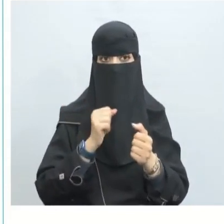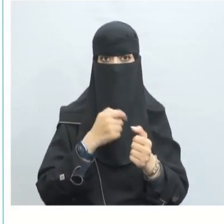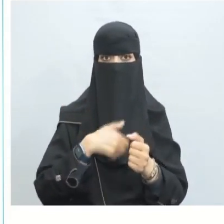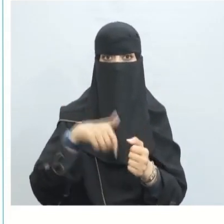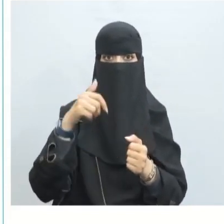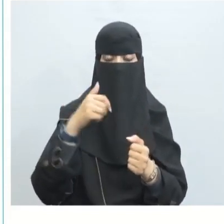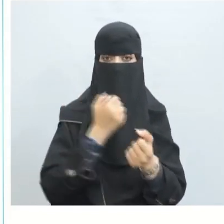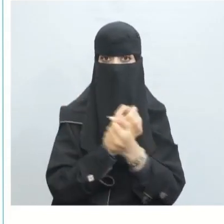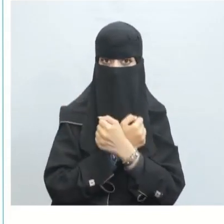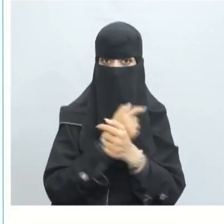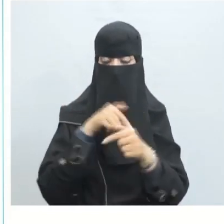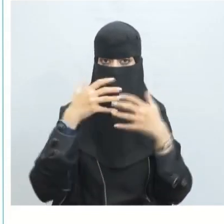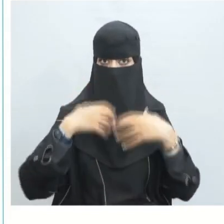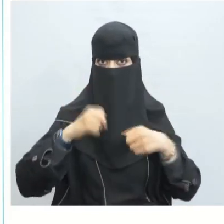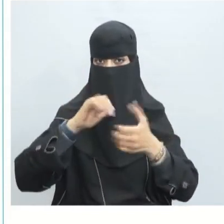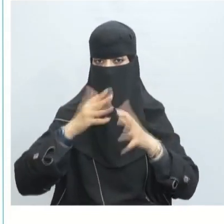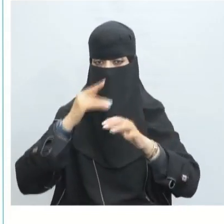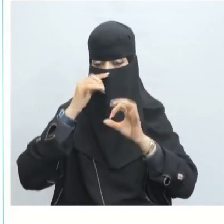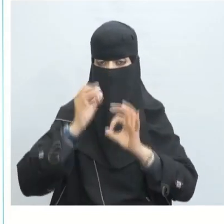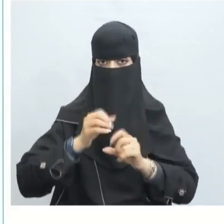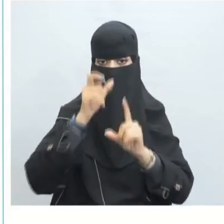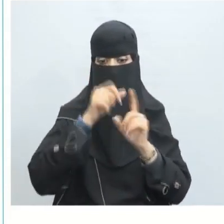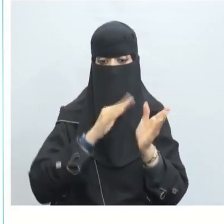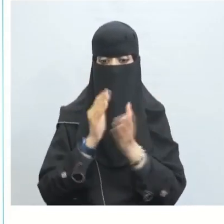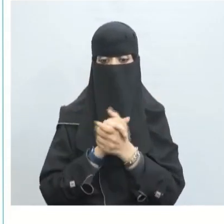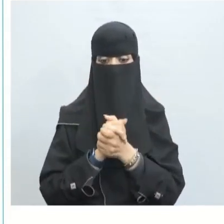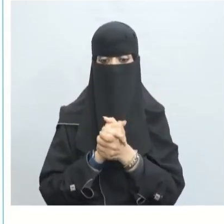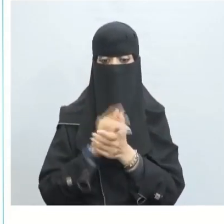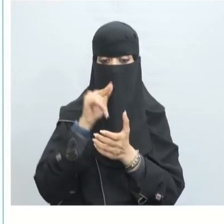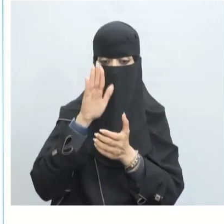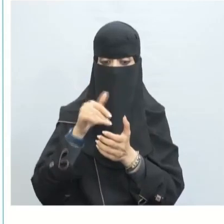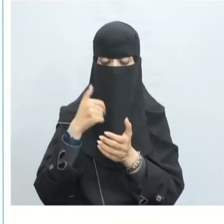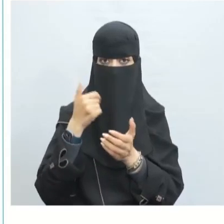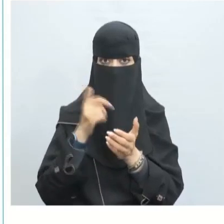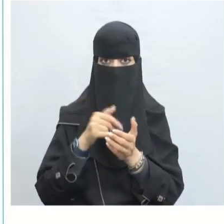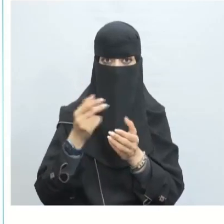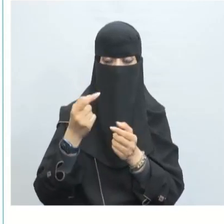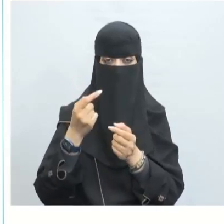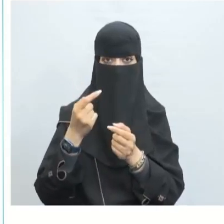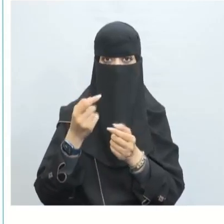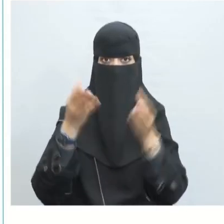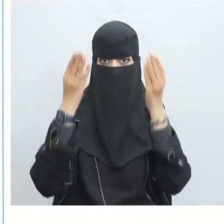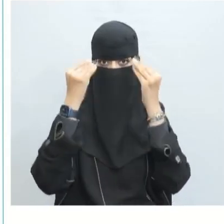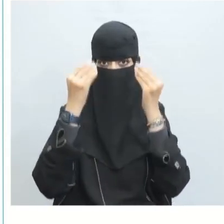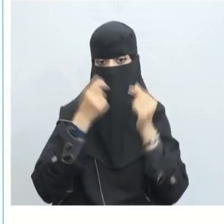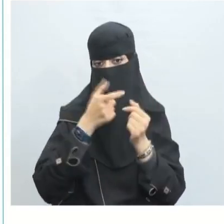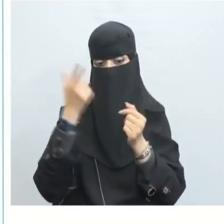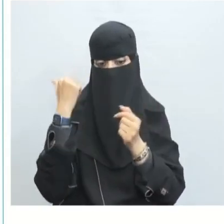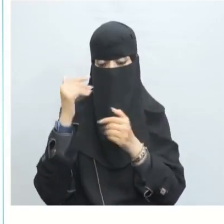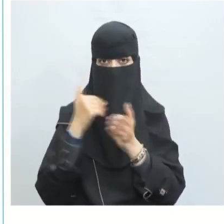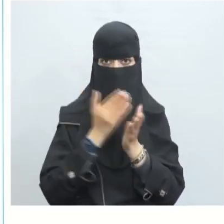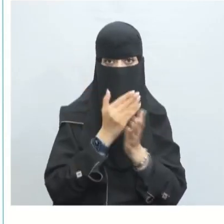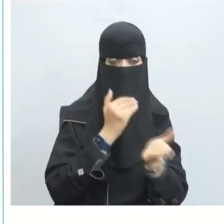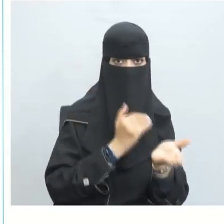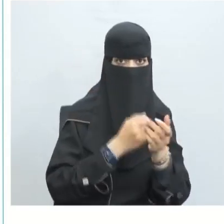والسلامه لابد ان نقدر عدد الحضور ذكرنا عده طرق ذكرنا البيانات التاريخيه نلجا البيانات التاريخيه نلجا الى